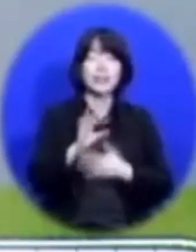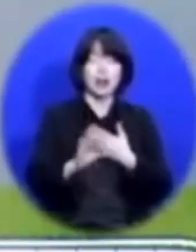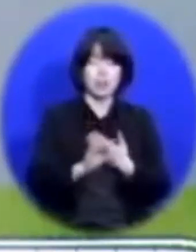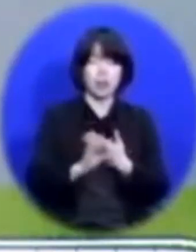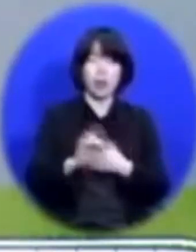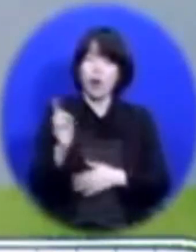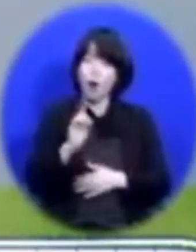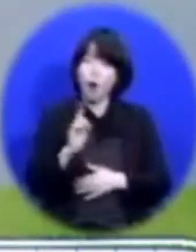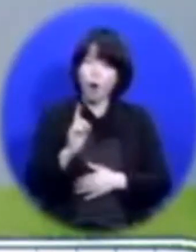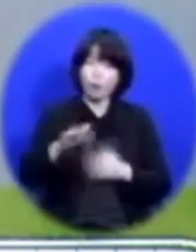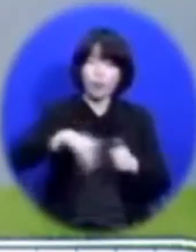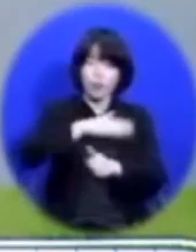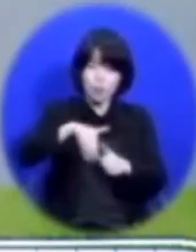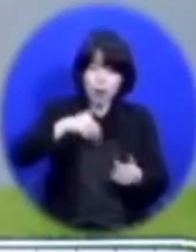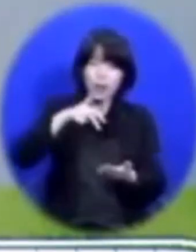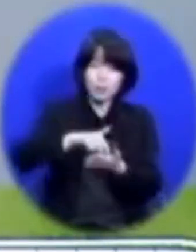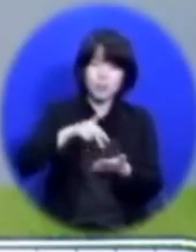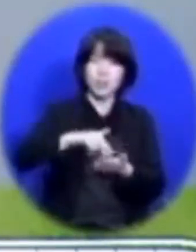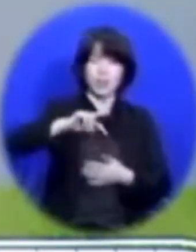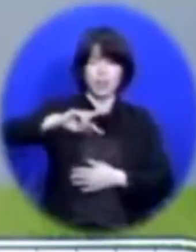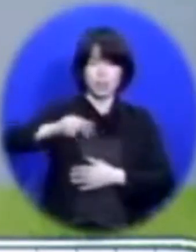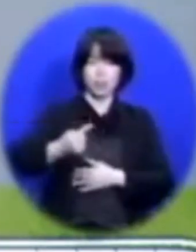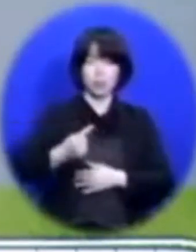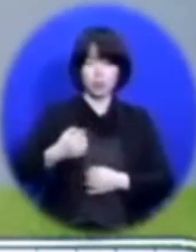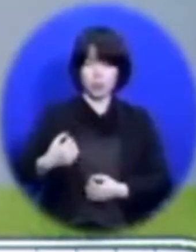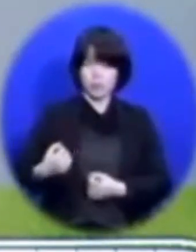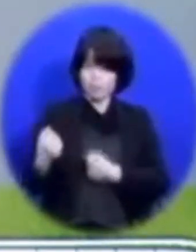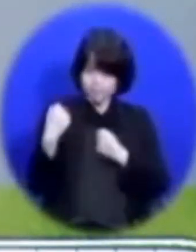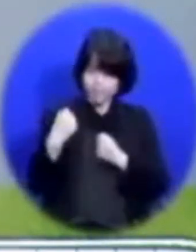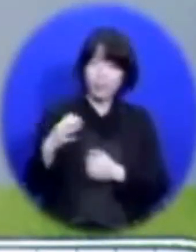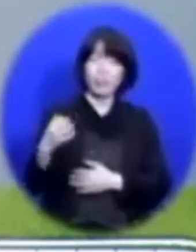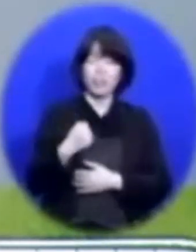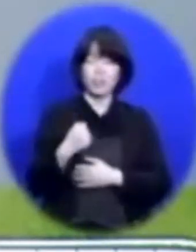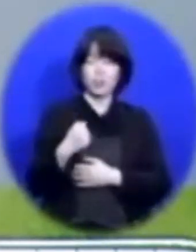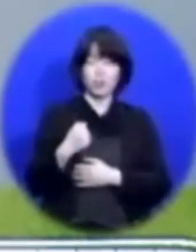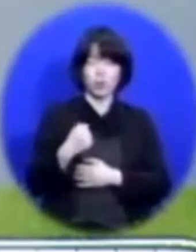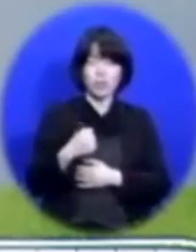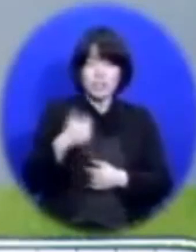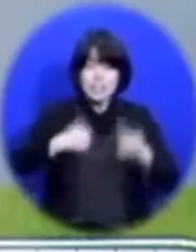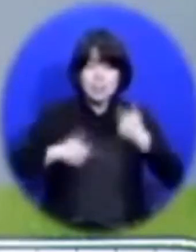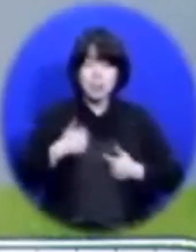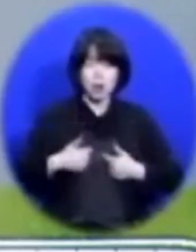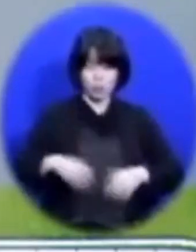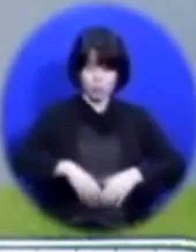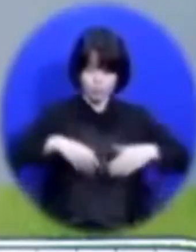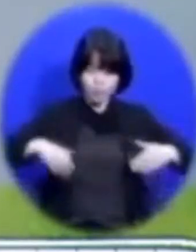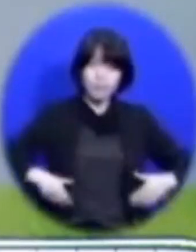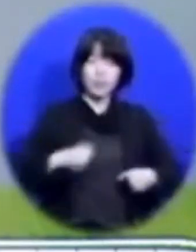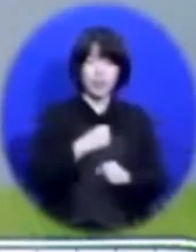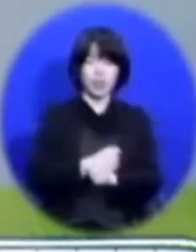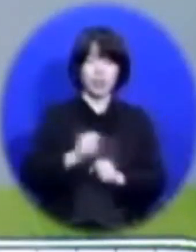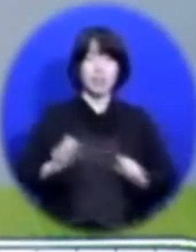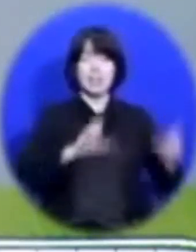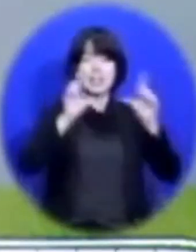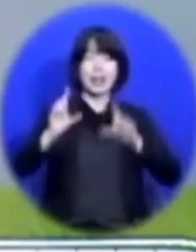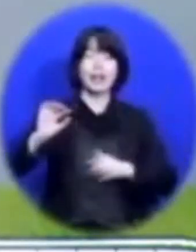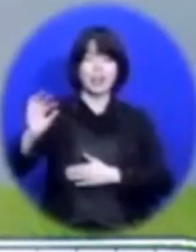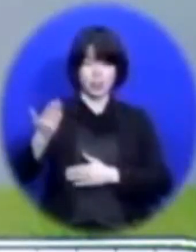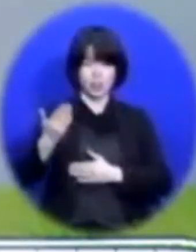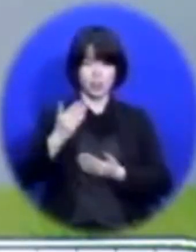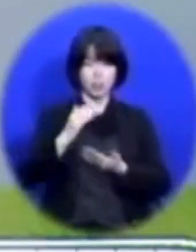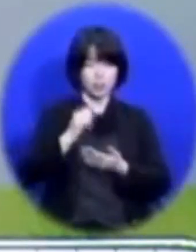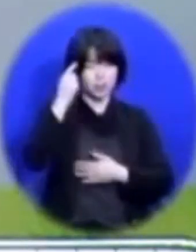,어떤상황이나환경 에서든용기와기쁨,그리고담대함으로살아가야하지않겠습니까 ?만약